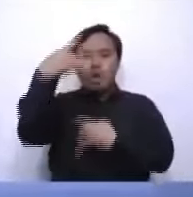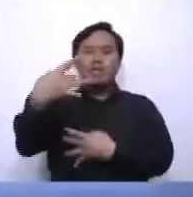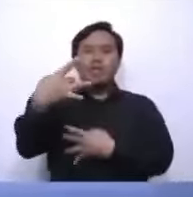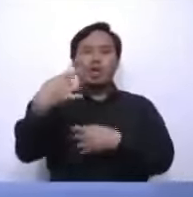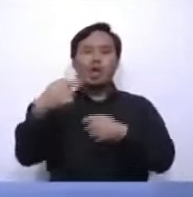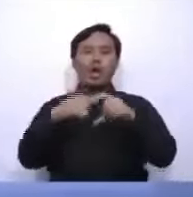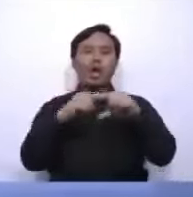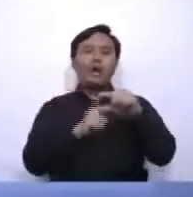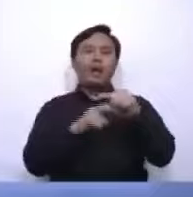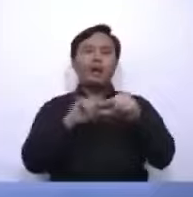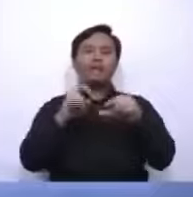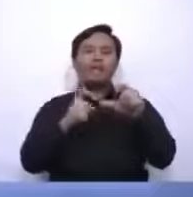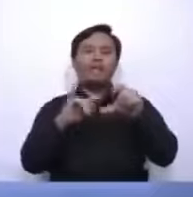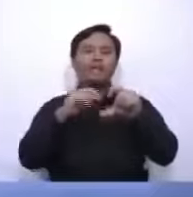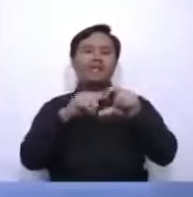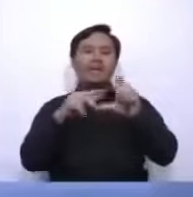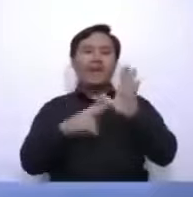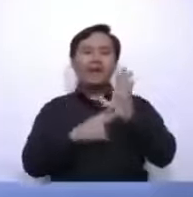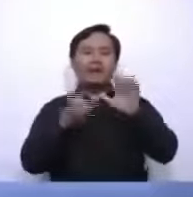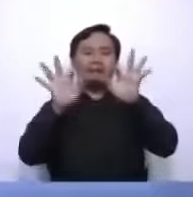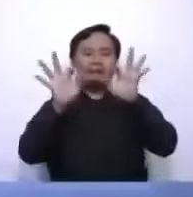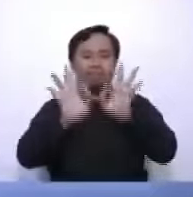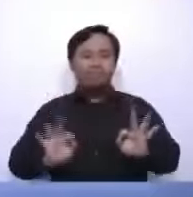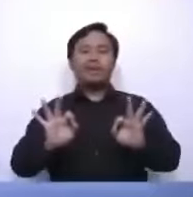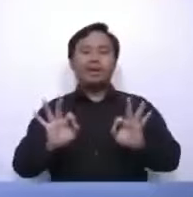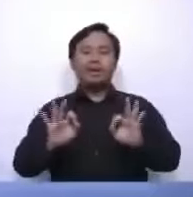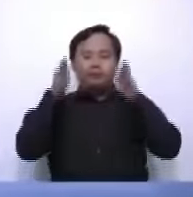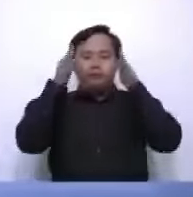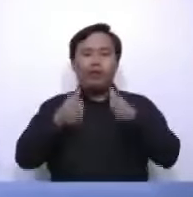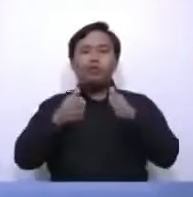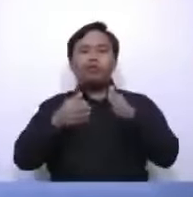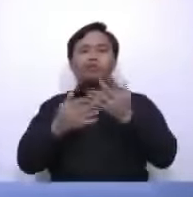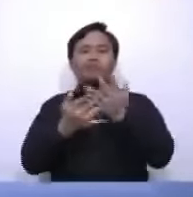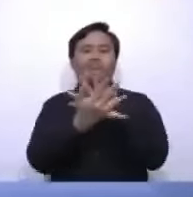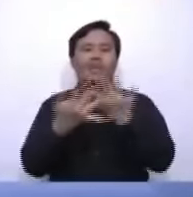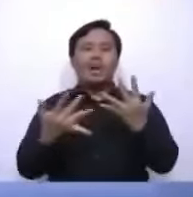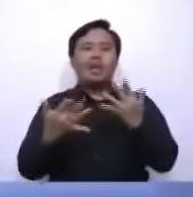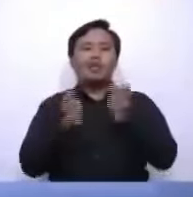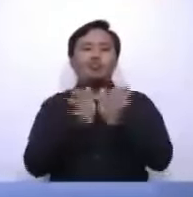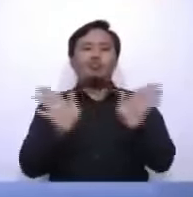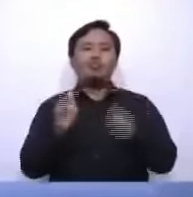efisien, dan betul-betul berfokus pada pelayanan publik.